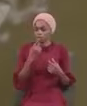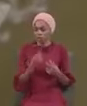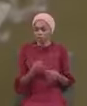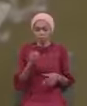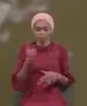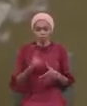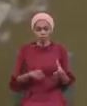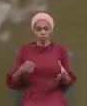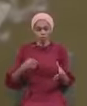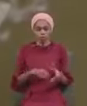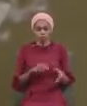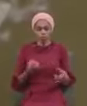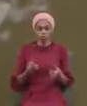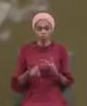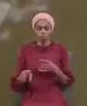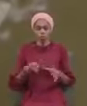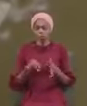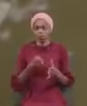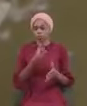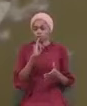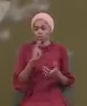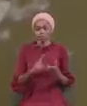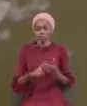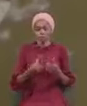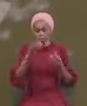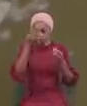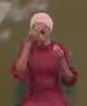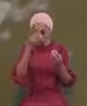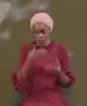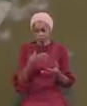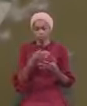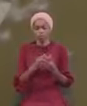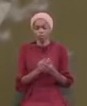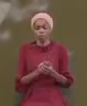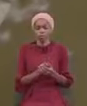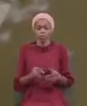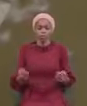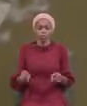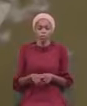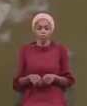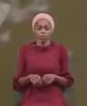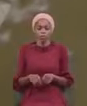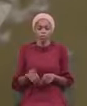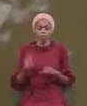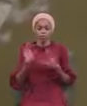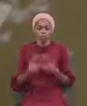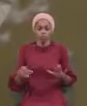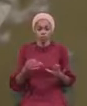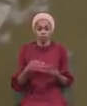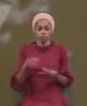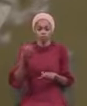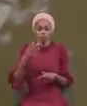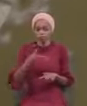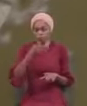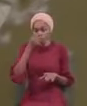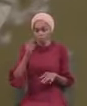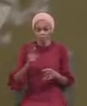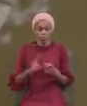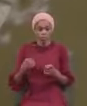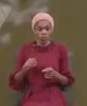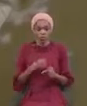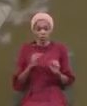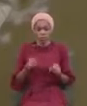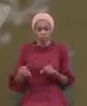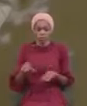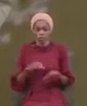l'obéir il y a dans l'église les enfants de Dieu ce que nous Pons faire c'est d'obéir si vous êtes